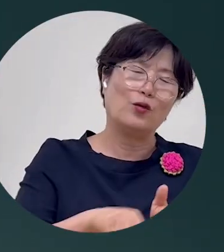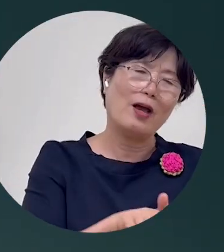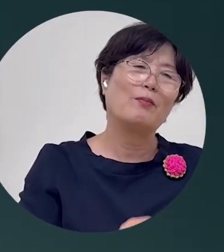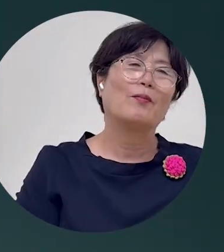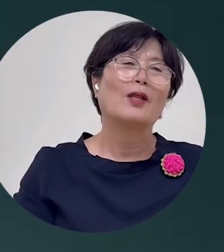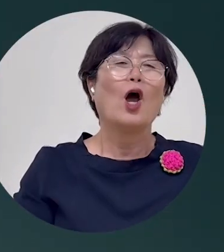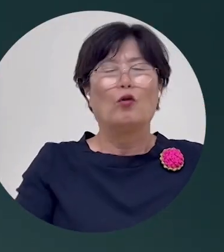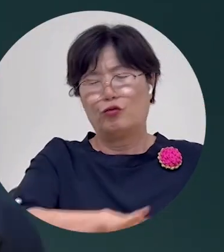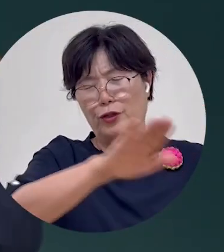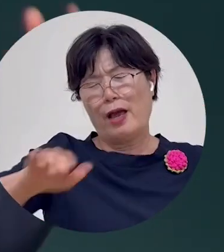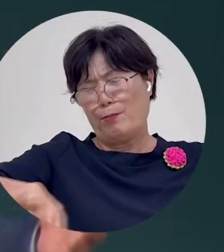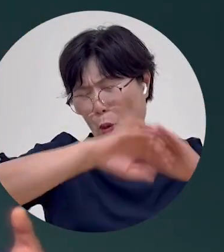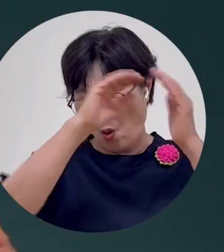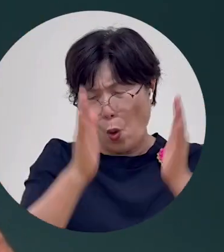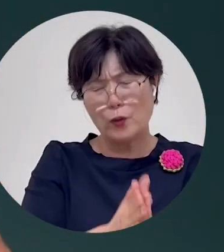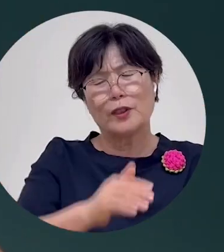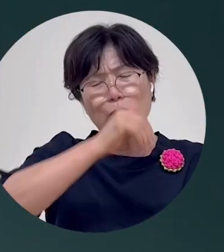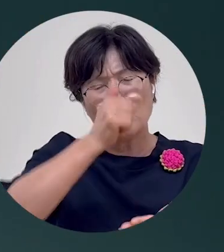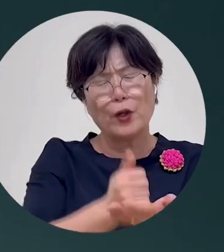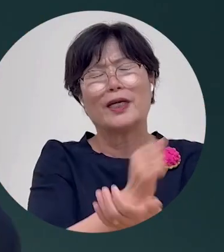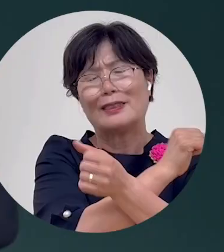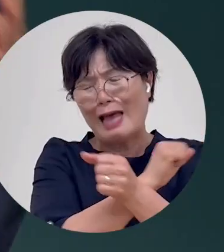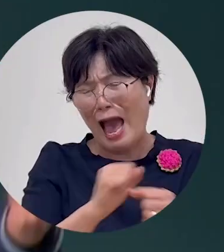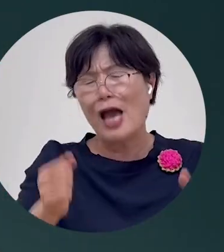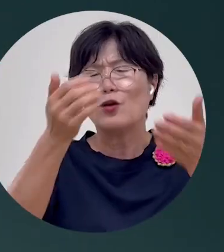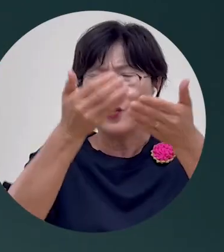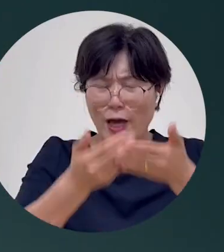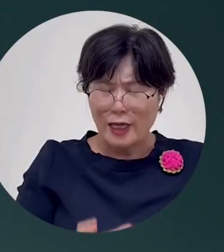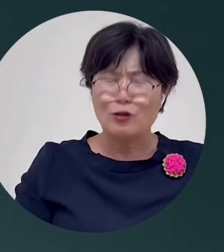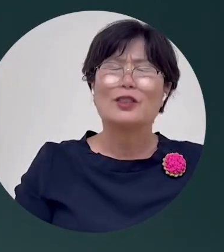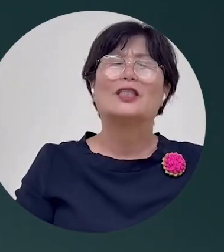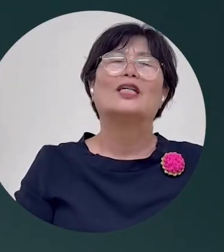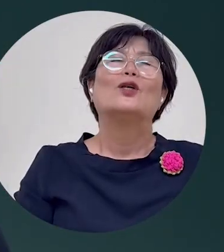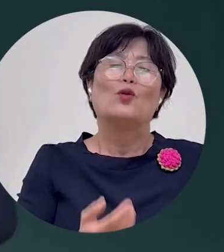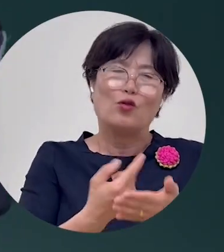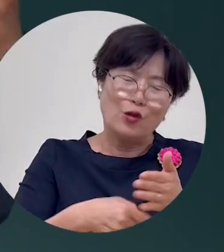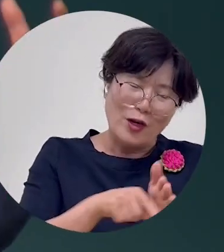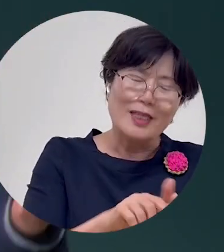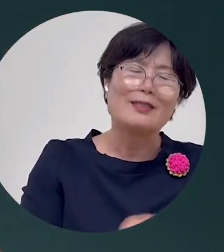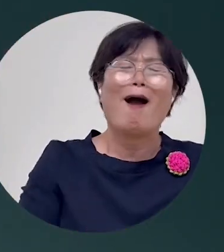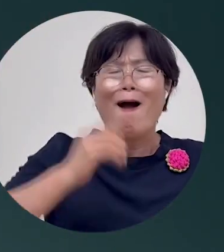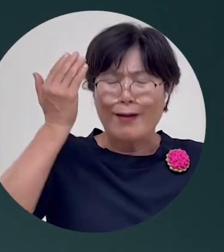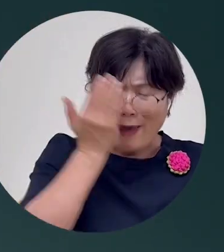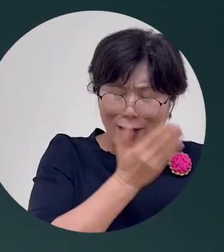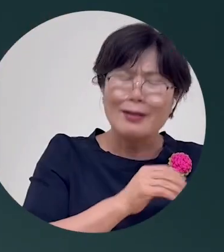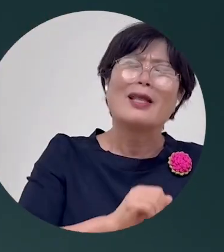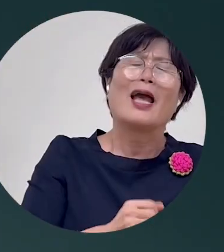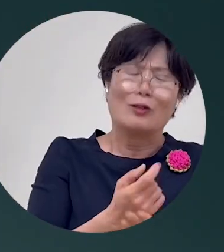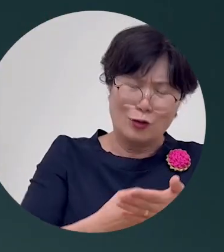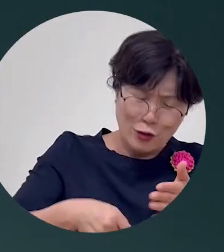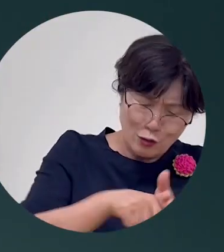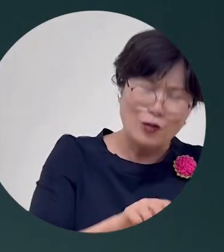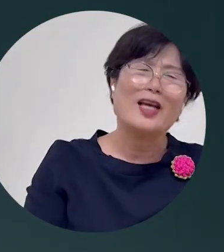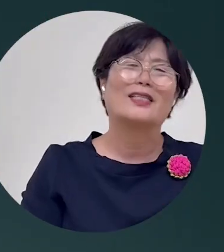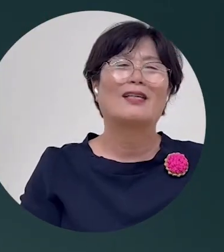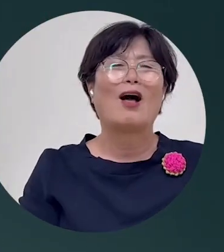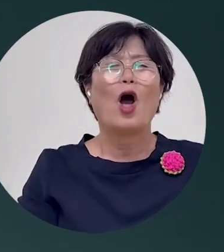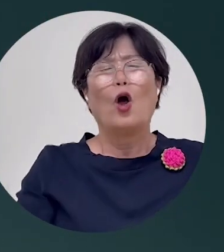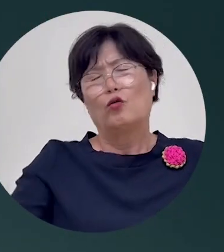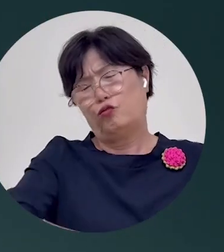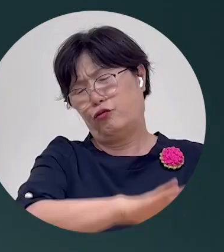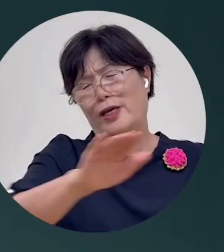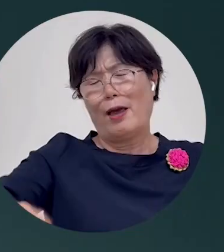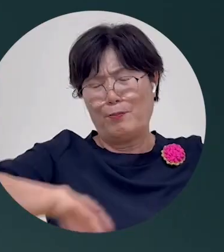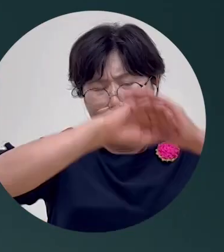죄를 다 사유해 주시고 용서해 주시고 깨끗하게 해 주시기 위해서 우리의